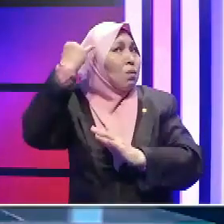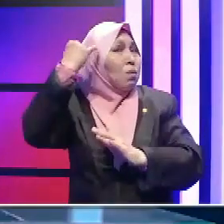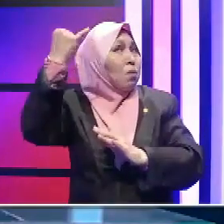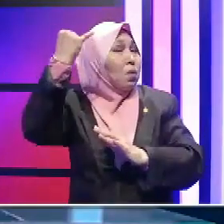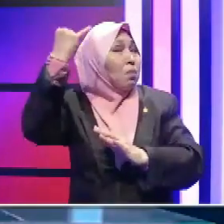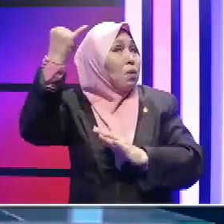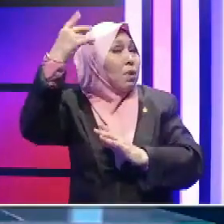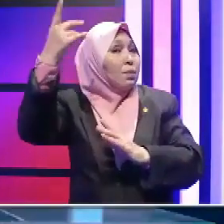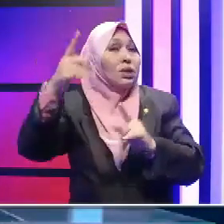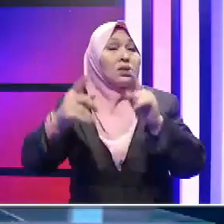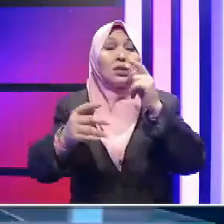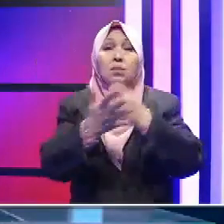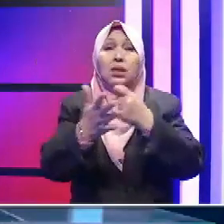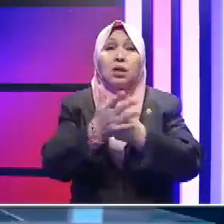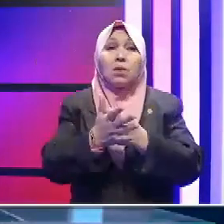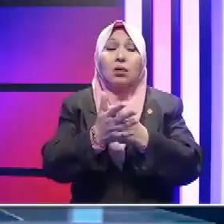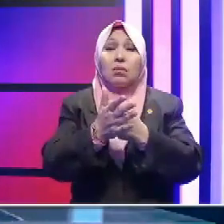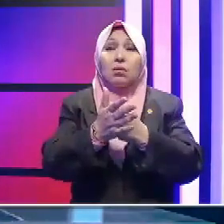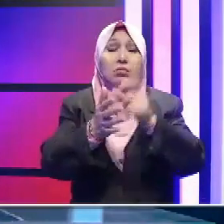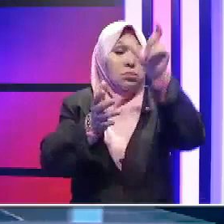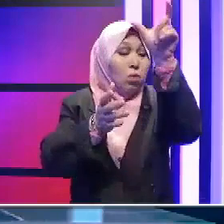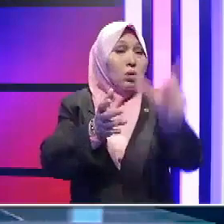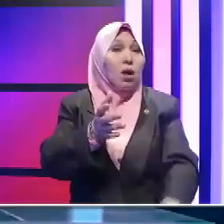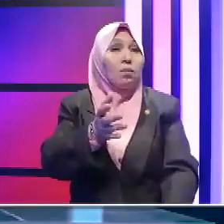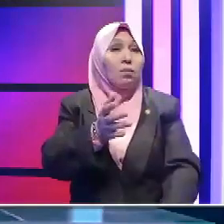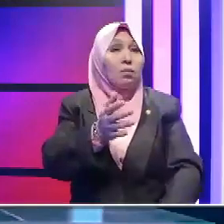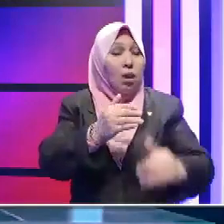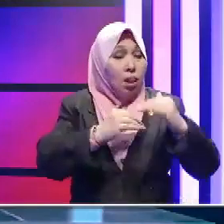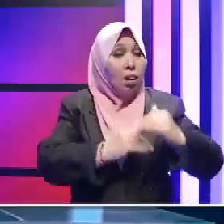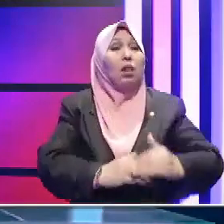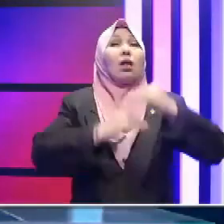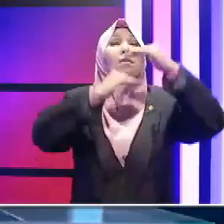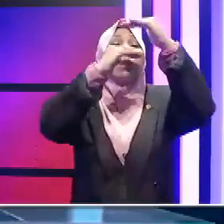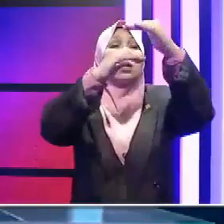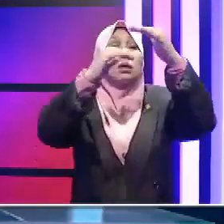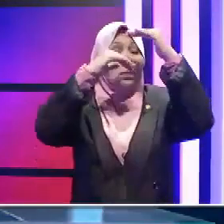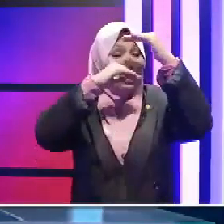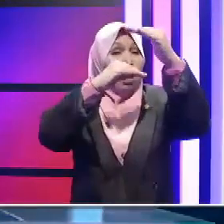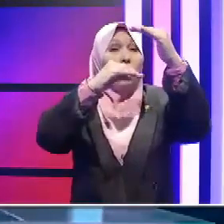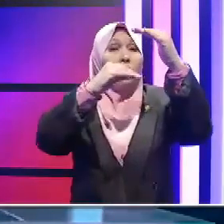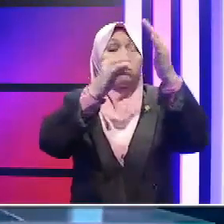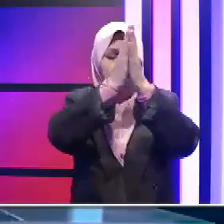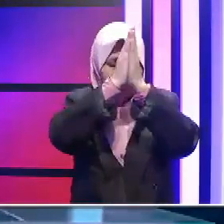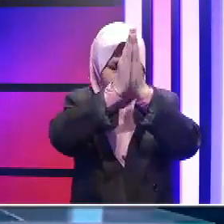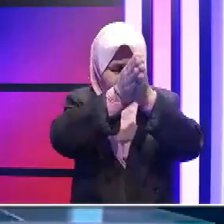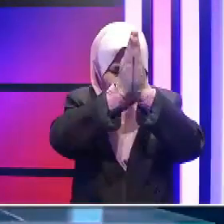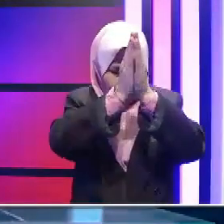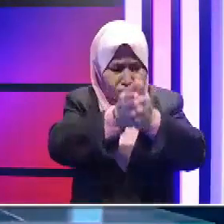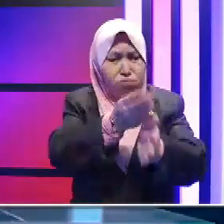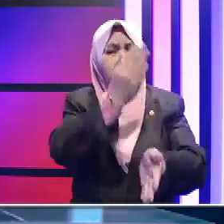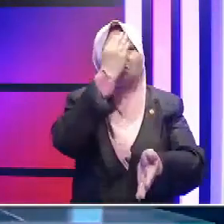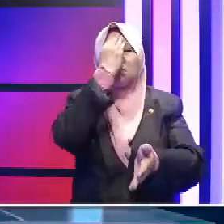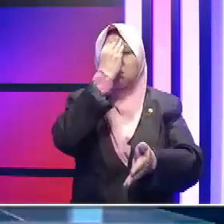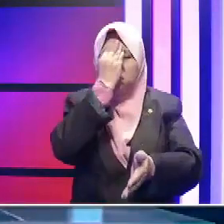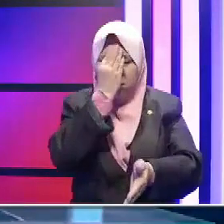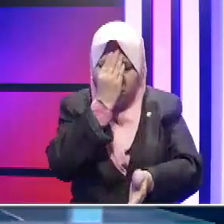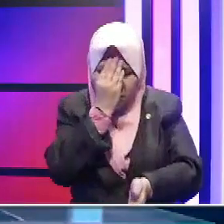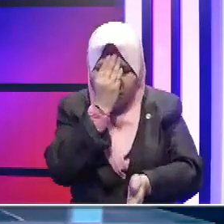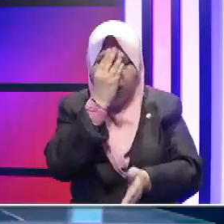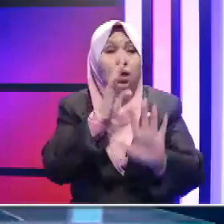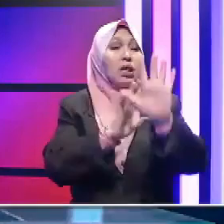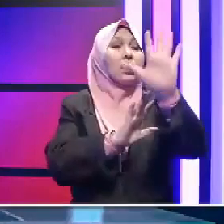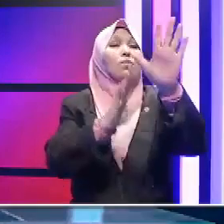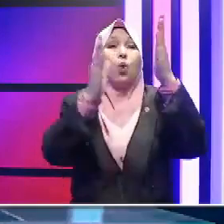tiba-tiba seseorang itu lebih pada melebihi tab sepatunya sampai tahap ia Mbah dan sujud kepada patung lima orang